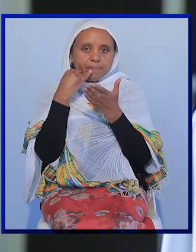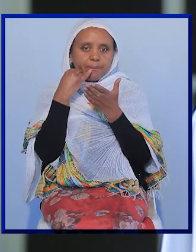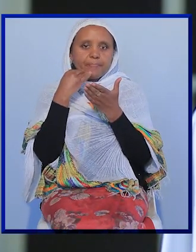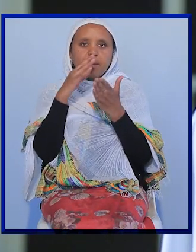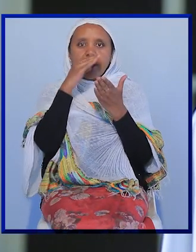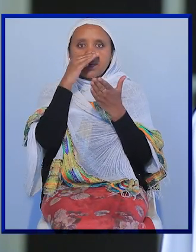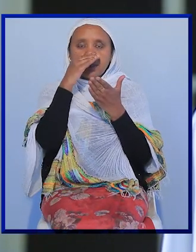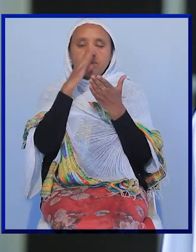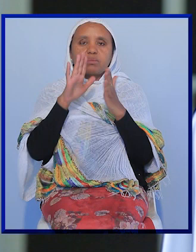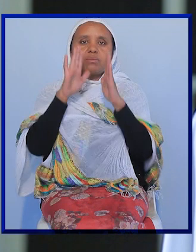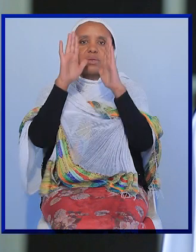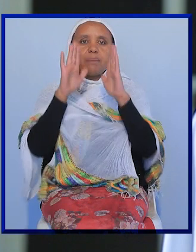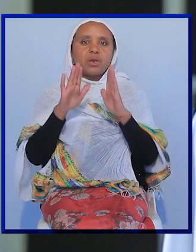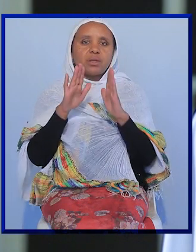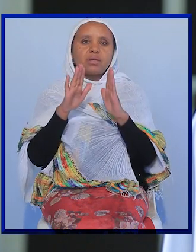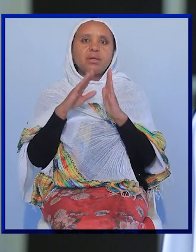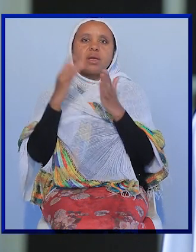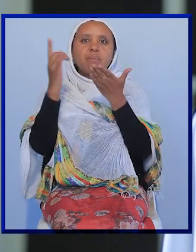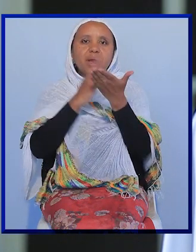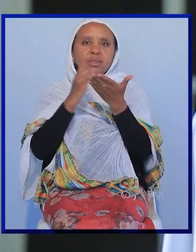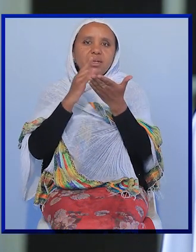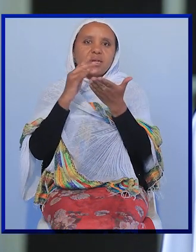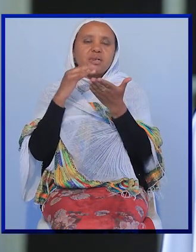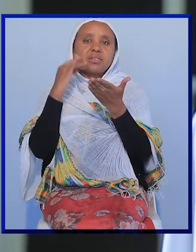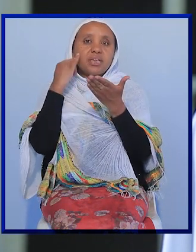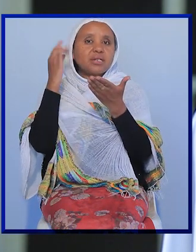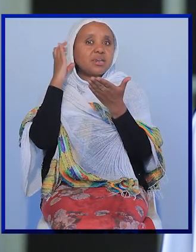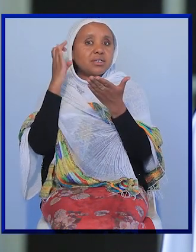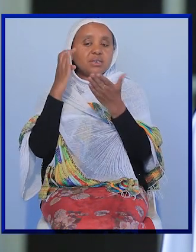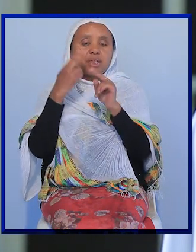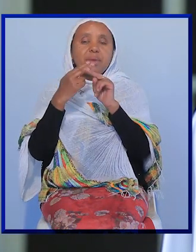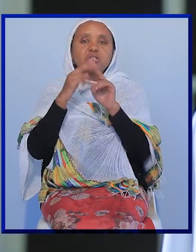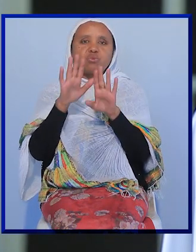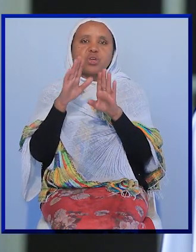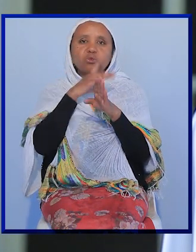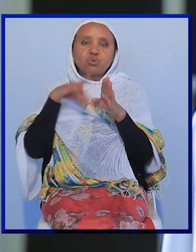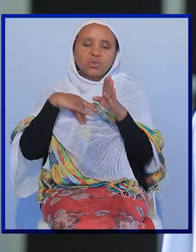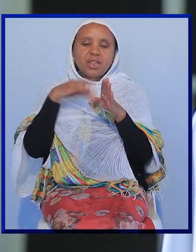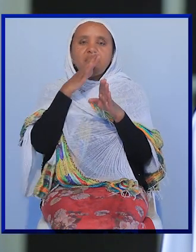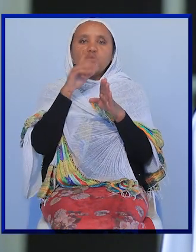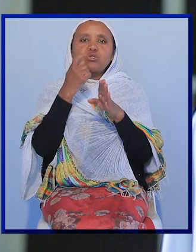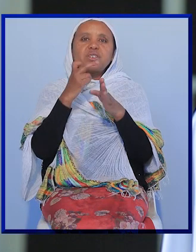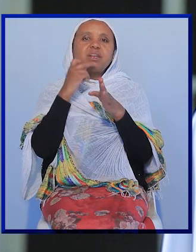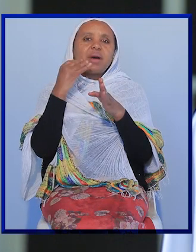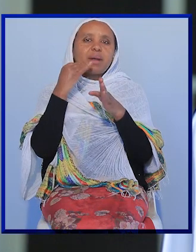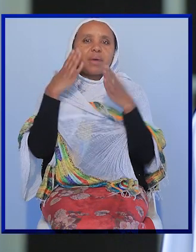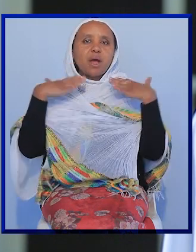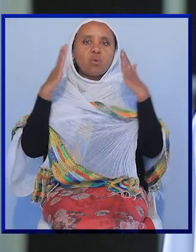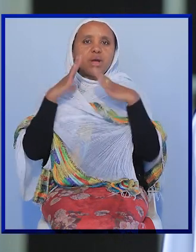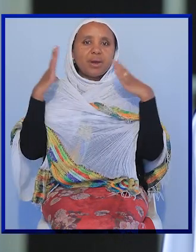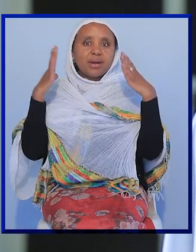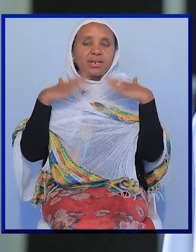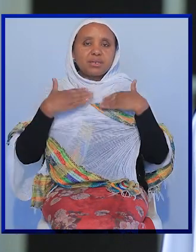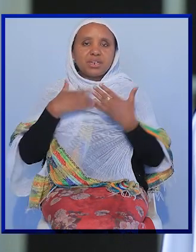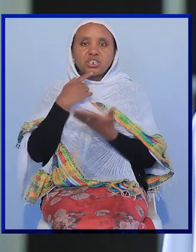ጣይሙ ለታምርኪ አሊሙ ማህሌተ ጽጌ ዘይሰመይ ስሙ። የክርስቶስ እናቱ የሆንሽ ድንግል ማርያም ሆይ መልአኩ ገብርኤል ደስ